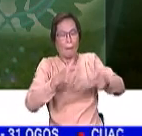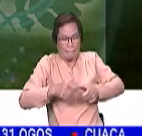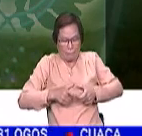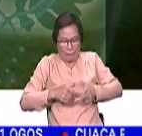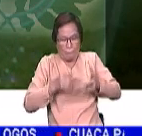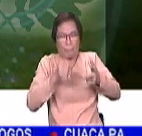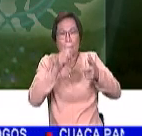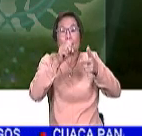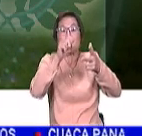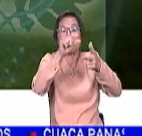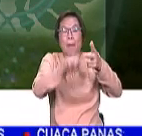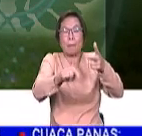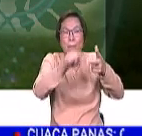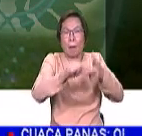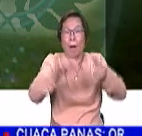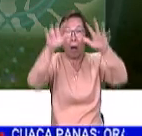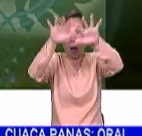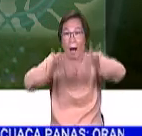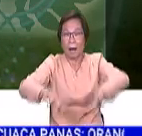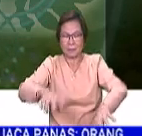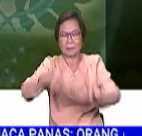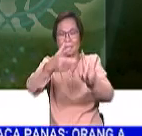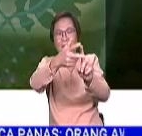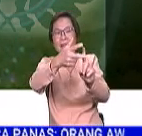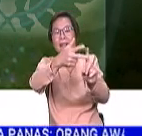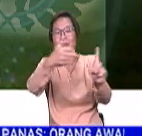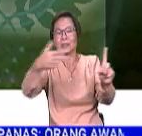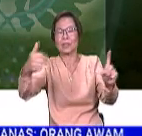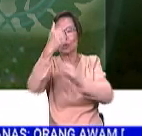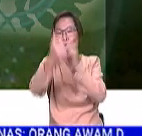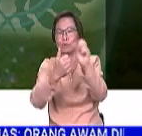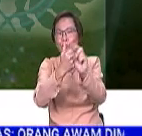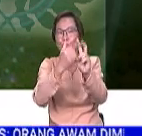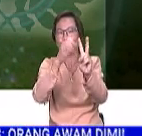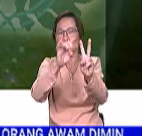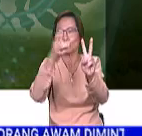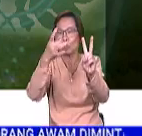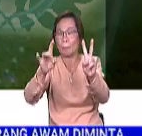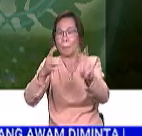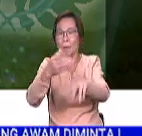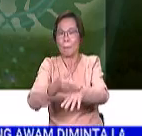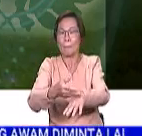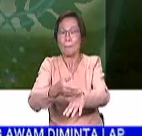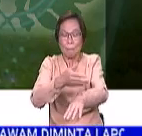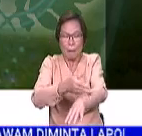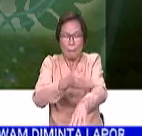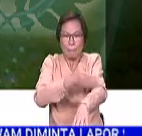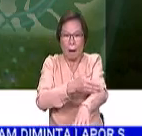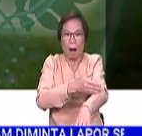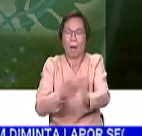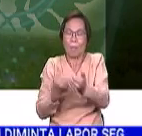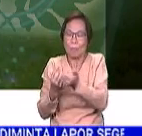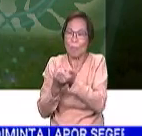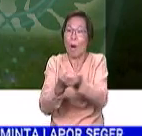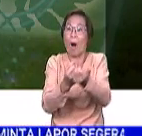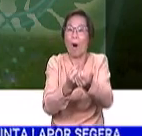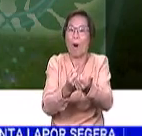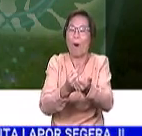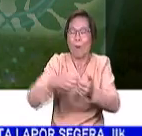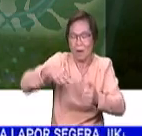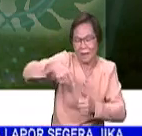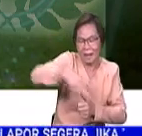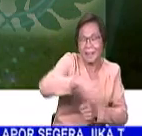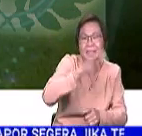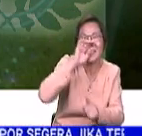sepada kejohanan sukan para ASEAN Indonesia 2018 itu bertambah baik apabila menerima sumbangan kaki